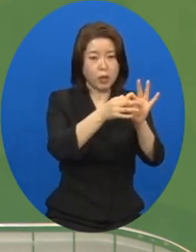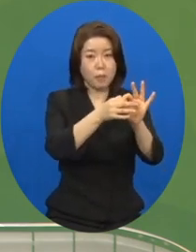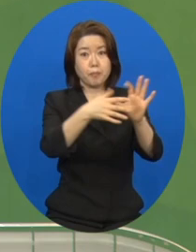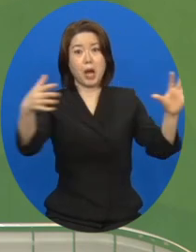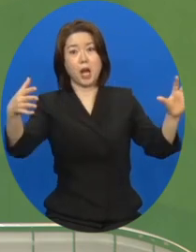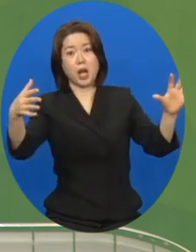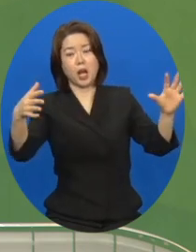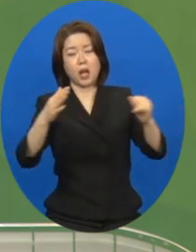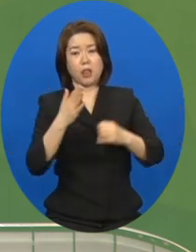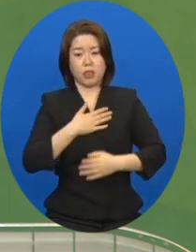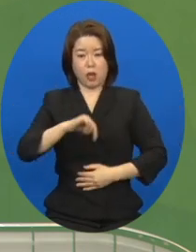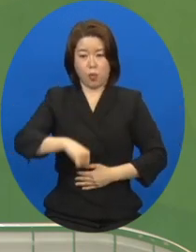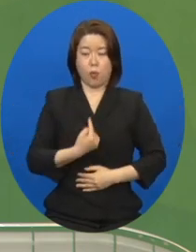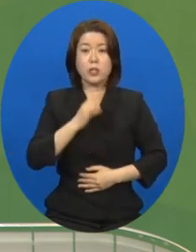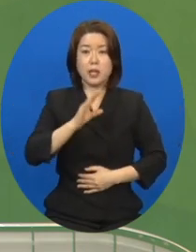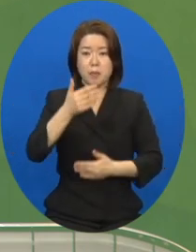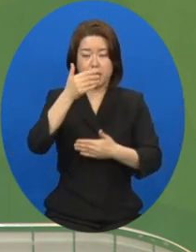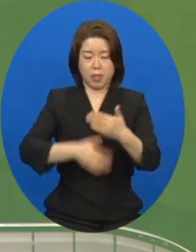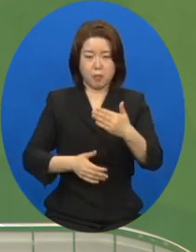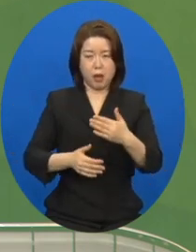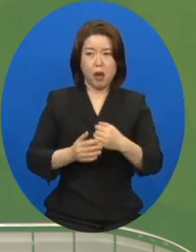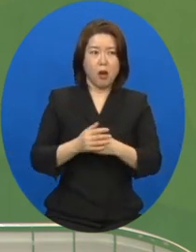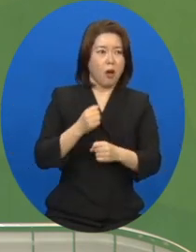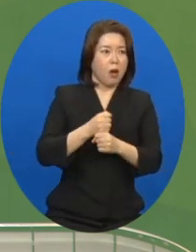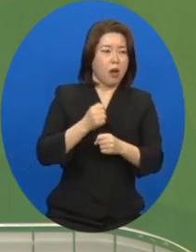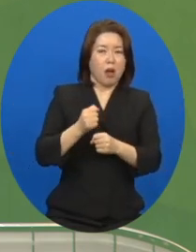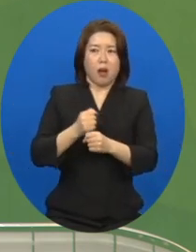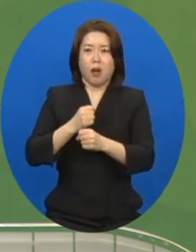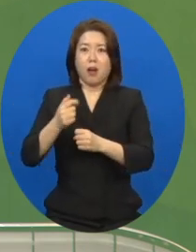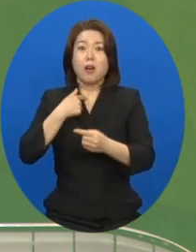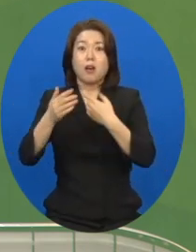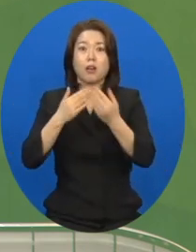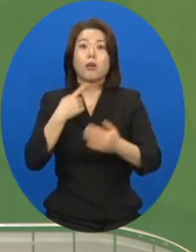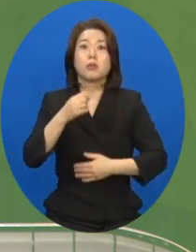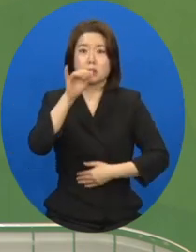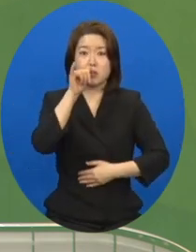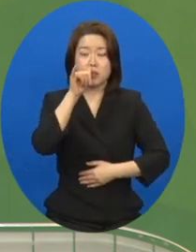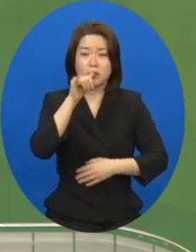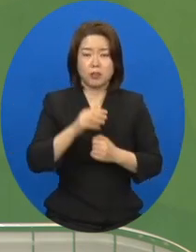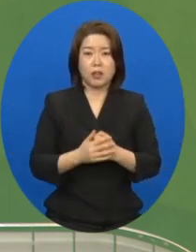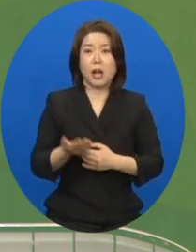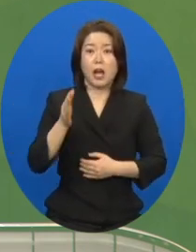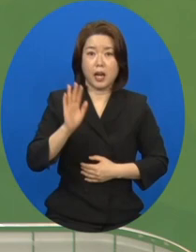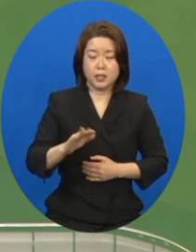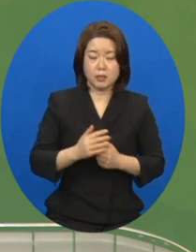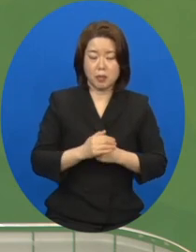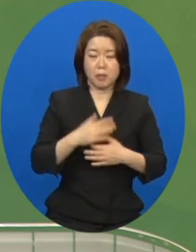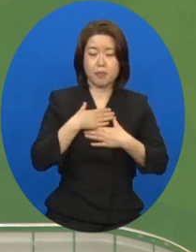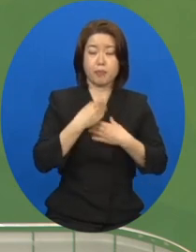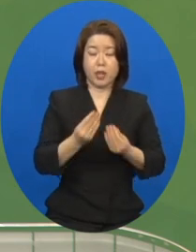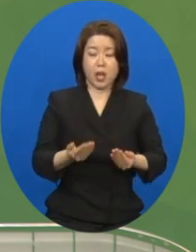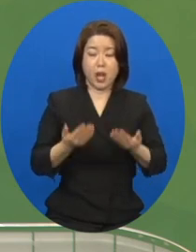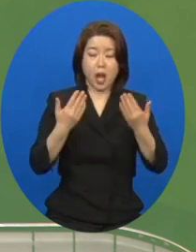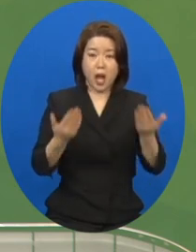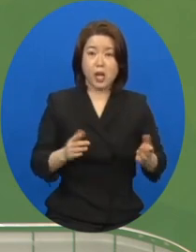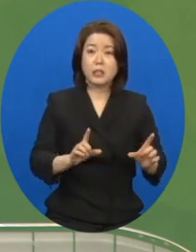되는 당황스러운 경험이었어요. 그래도 안식년